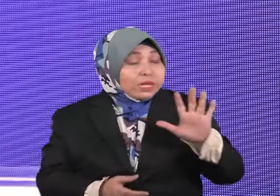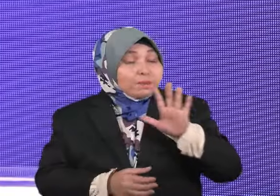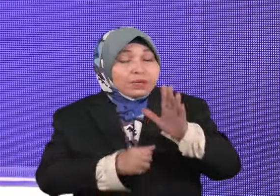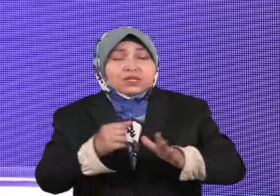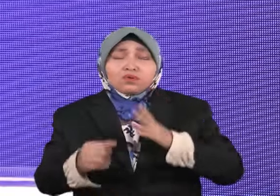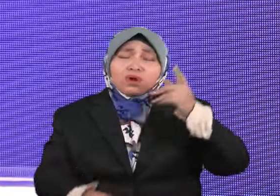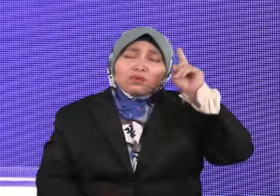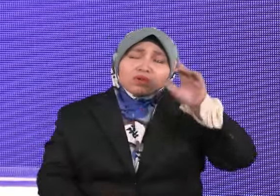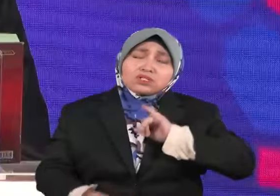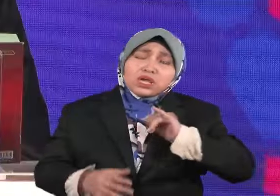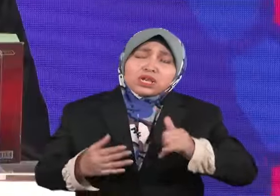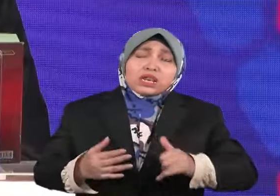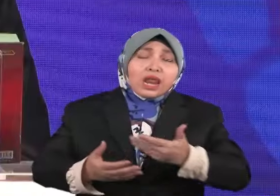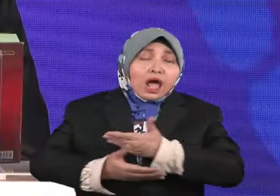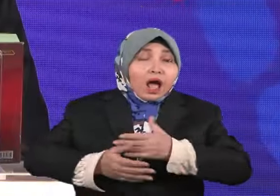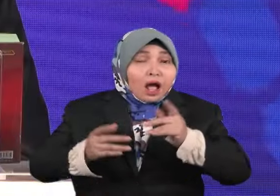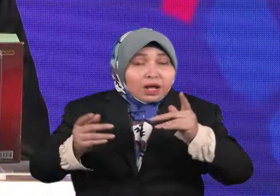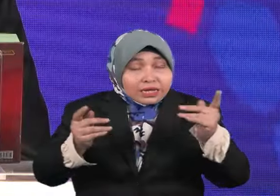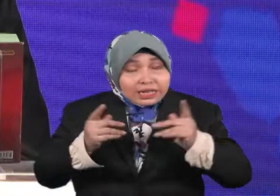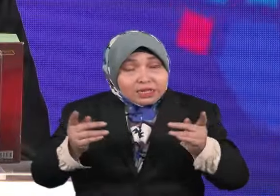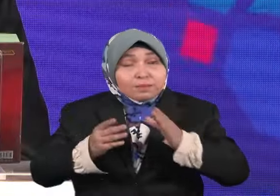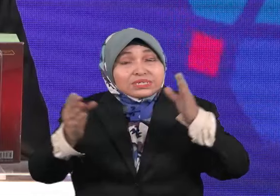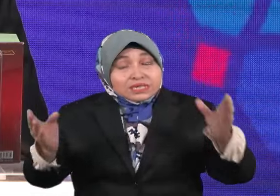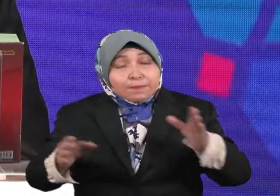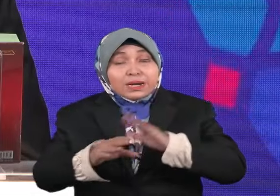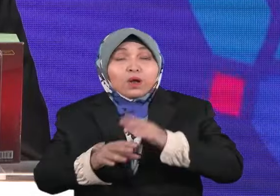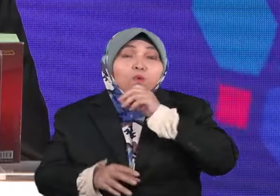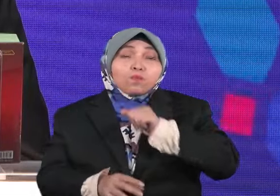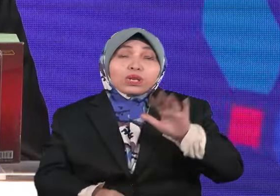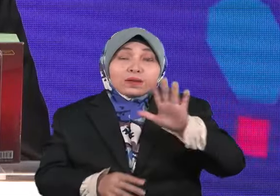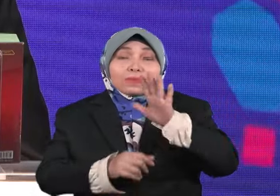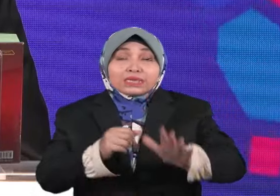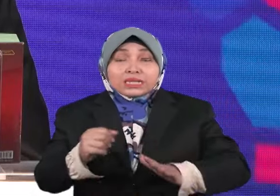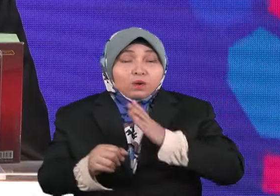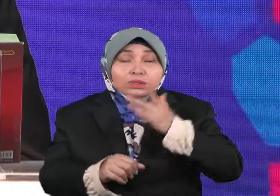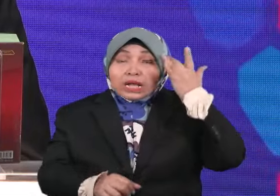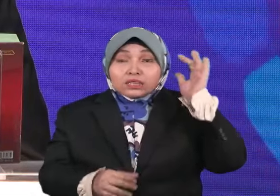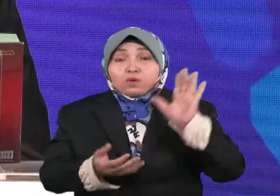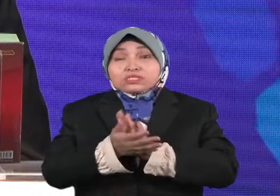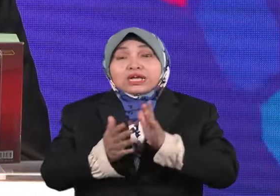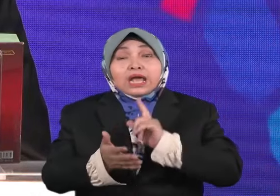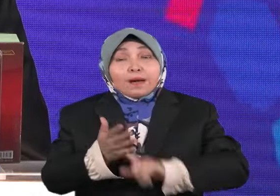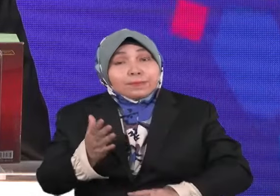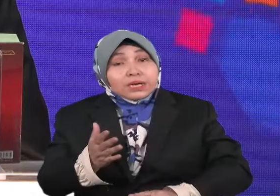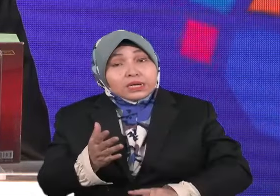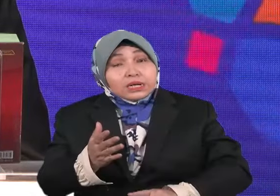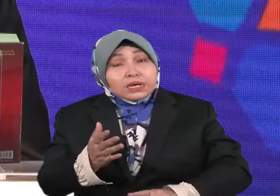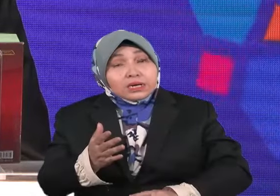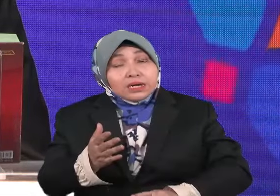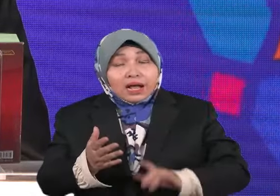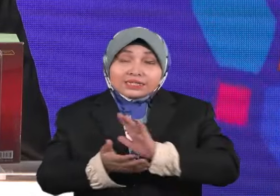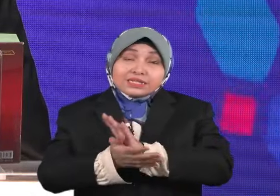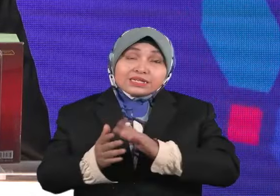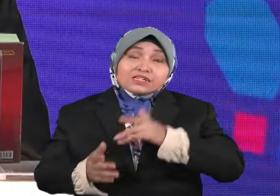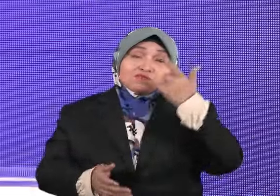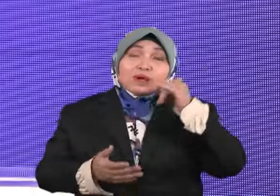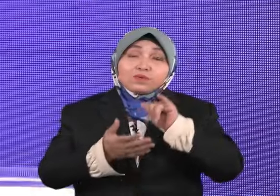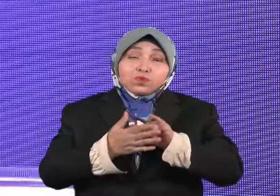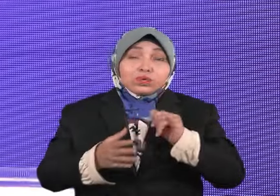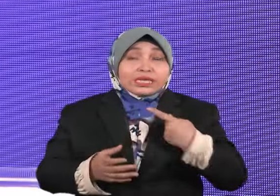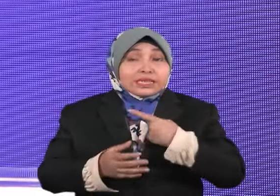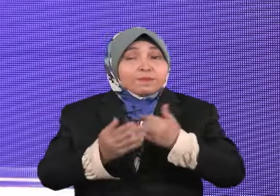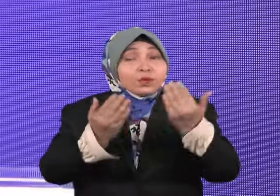Allah saya nak kereta besar. Kalau dia dapat kereta besar pada umur 5 tahun itu, tak tahu jadi apa. Kan? Jadi, itu sebabnya apabila kita